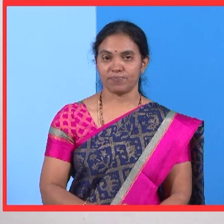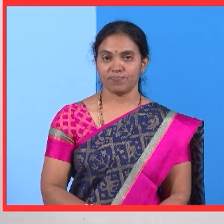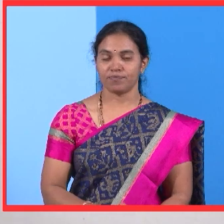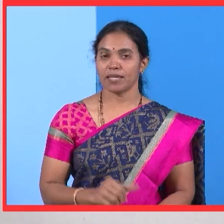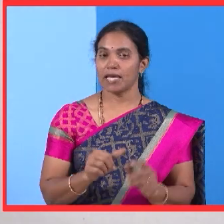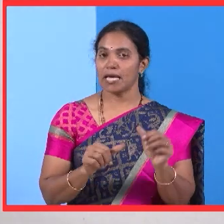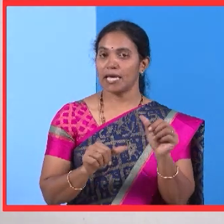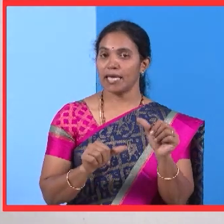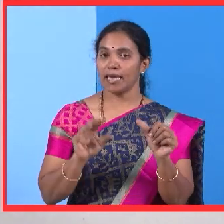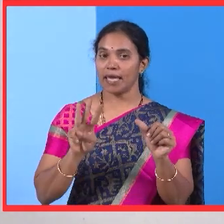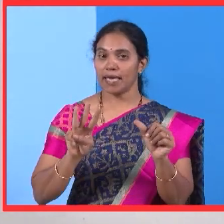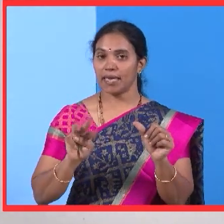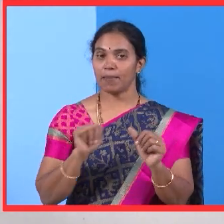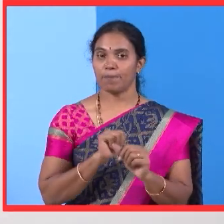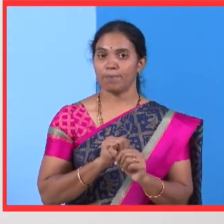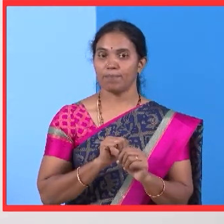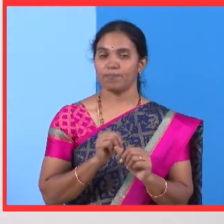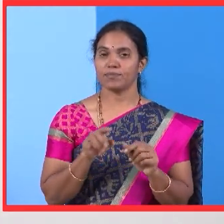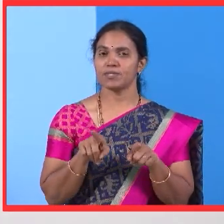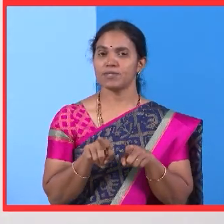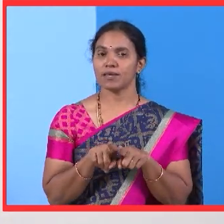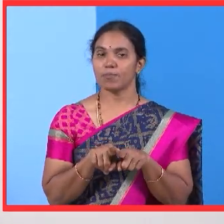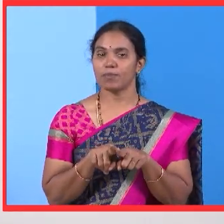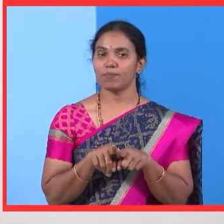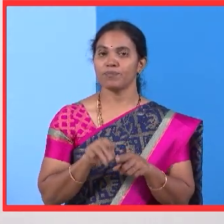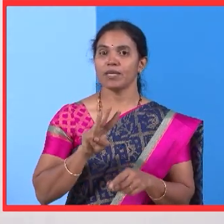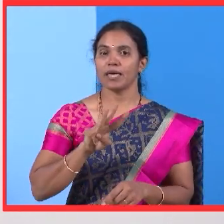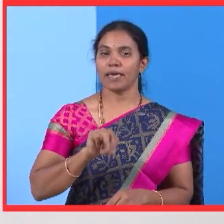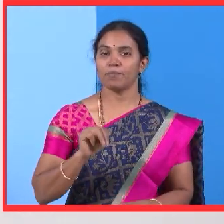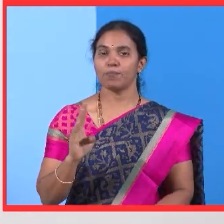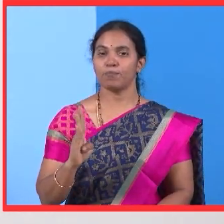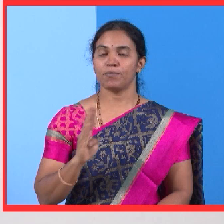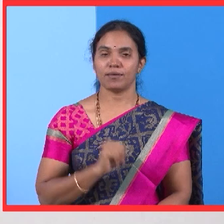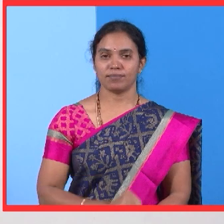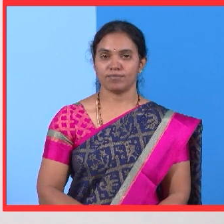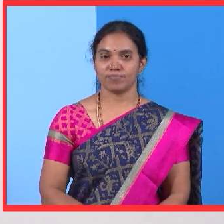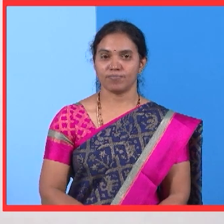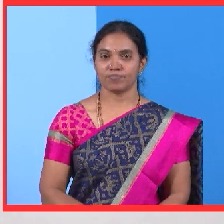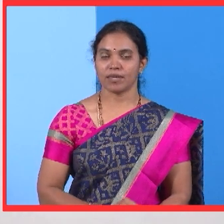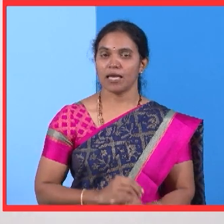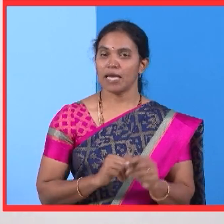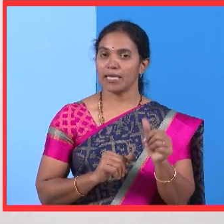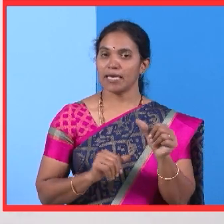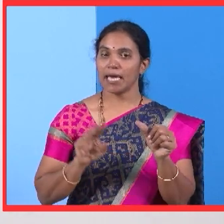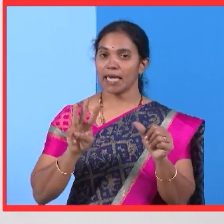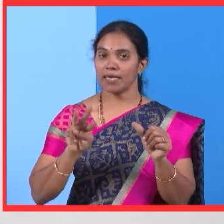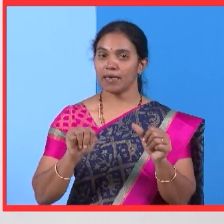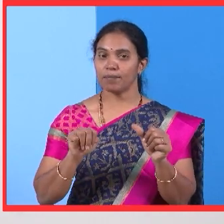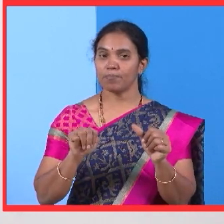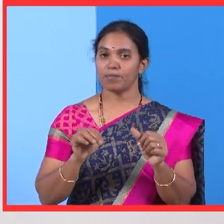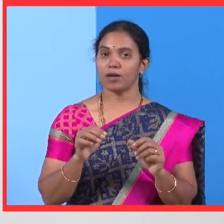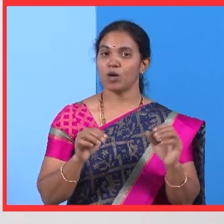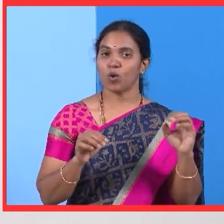டு எம்பி, அதாவது ஏஎம் ஆனது ஓஎம்